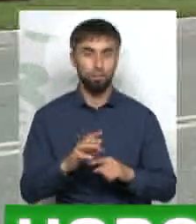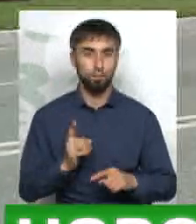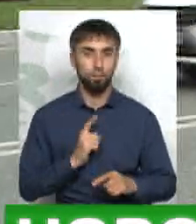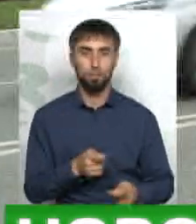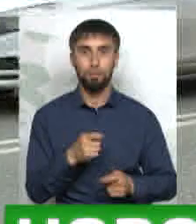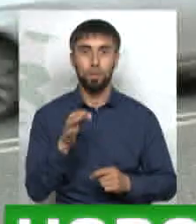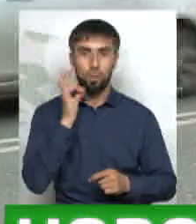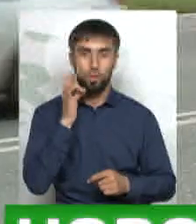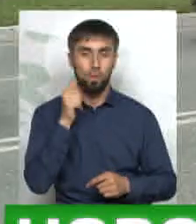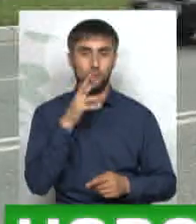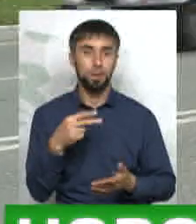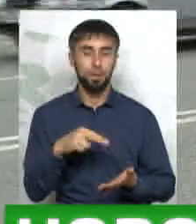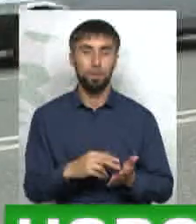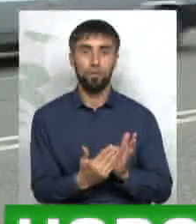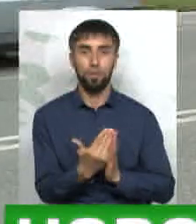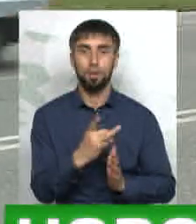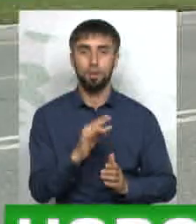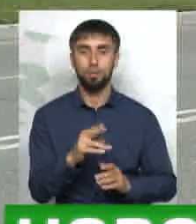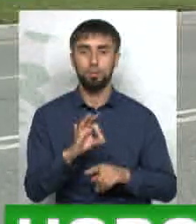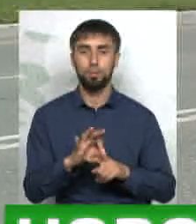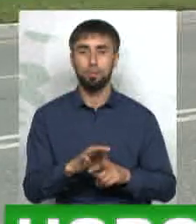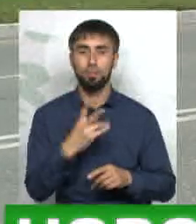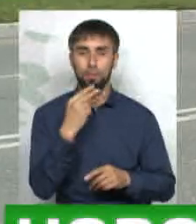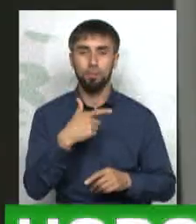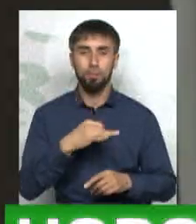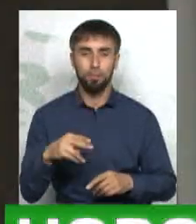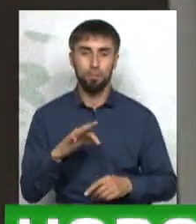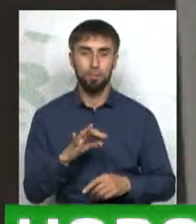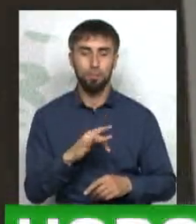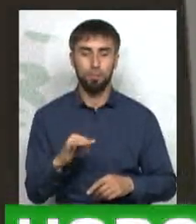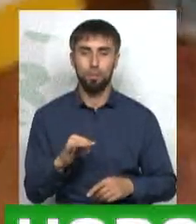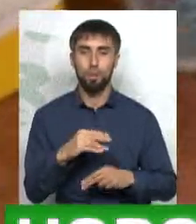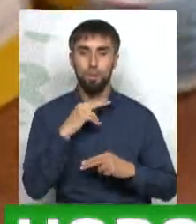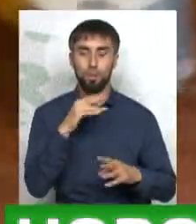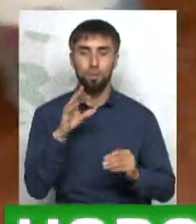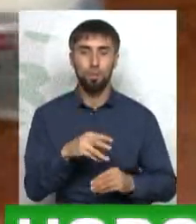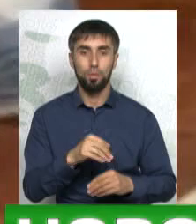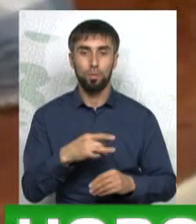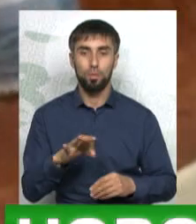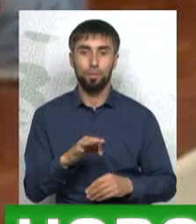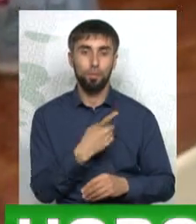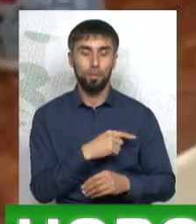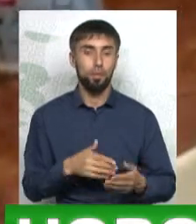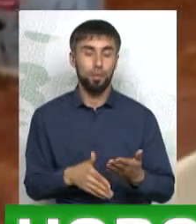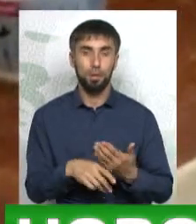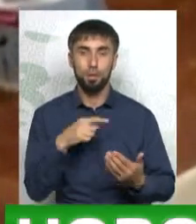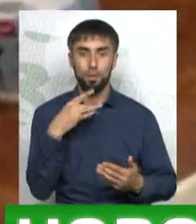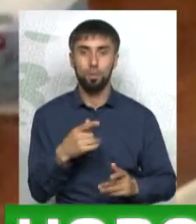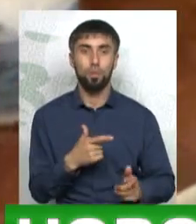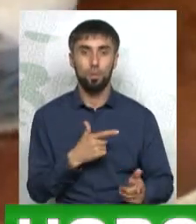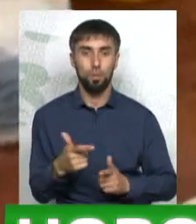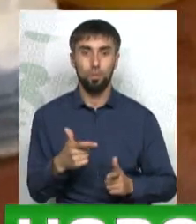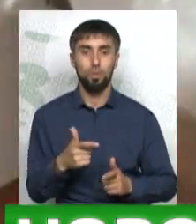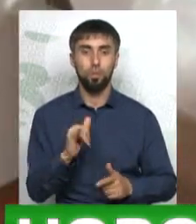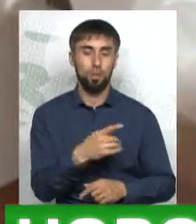приходом осени, когда становится высоким риск заболеть простудой, гриппом и ОРВИ. Оказать всю амбулаторную и больничную помощь в Ингушетии готовы.